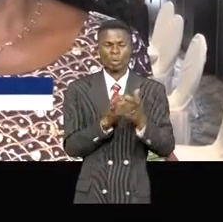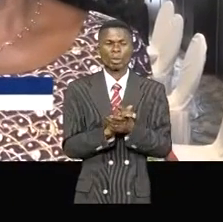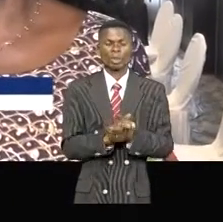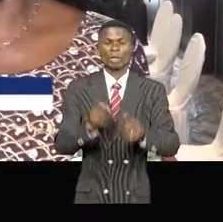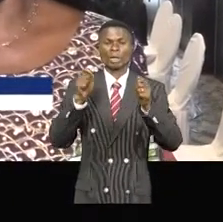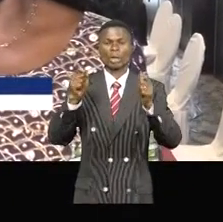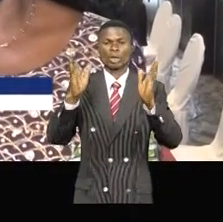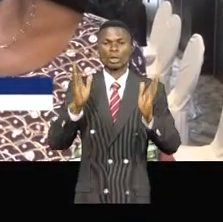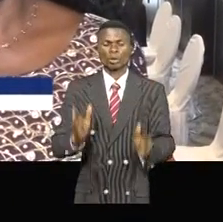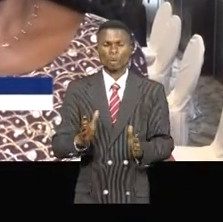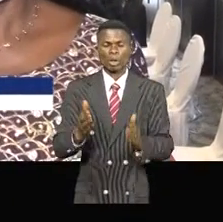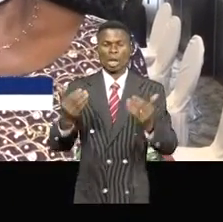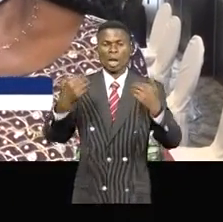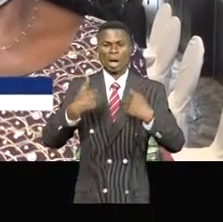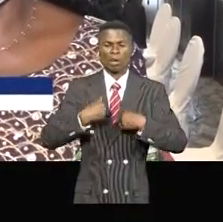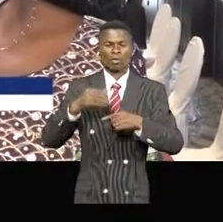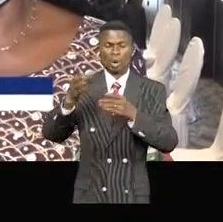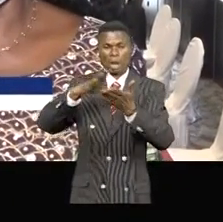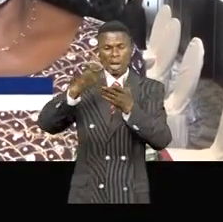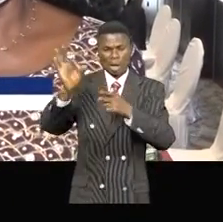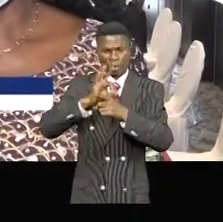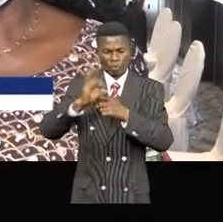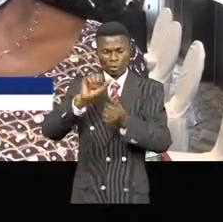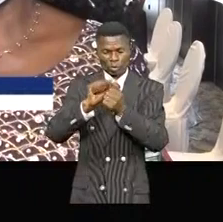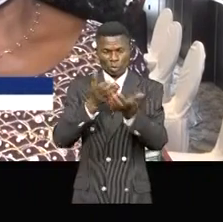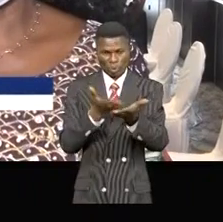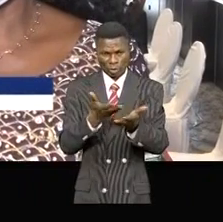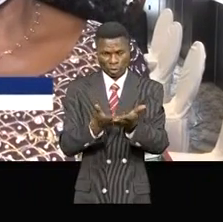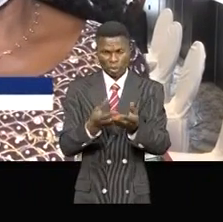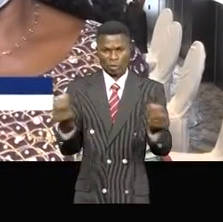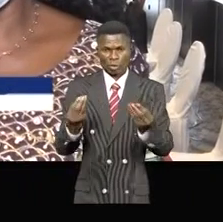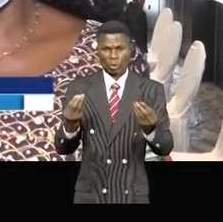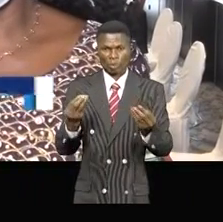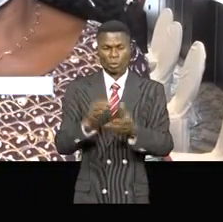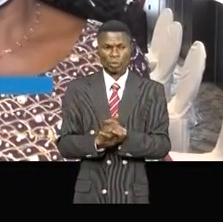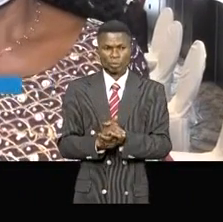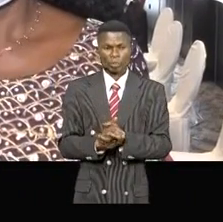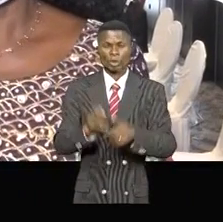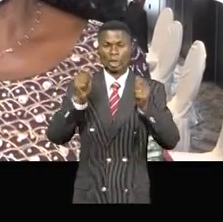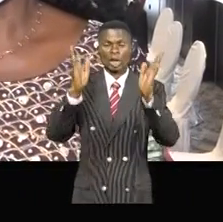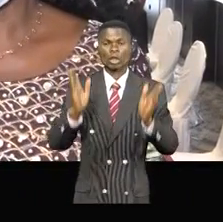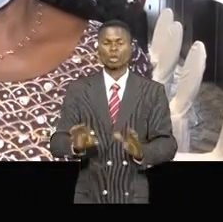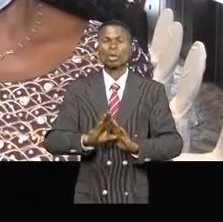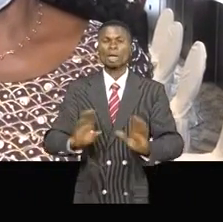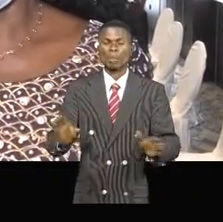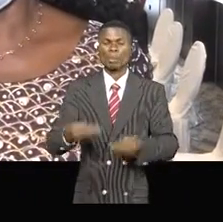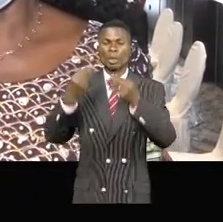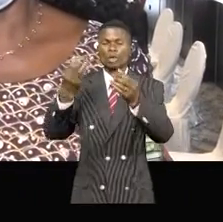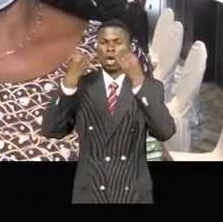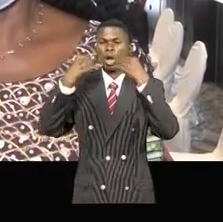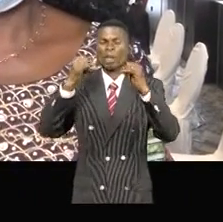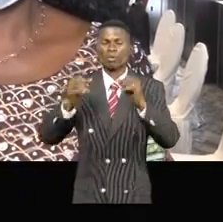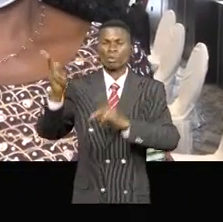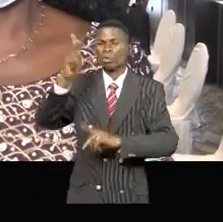journalistes soient formés sur cette thématique, puisque c'est le journaliste qui informe la